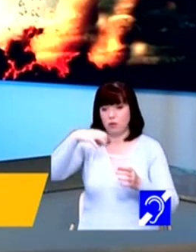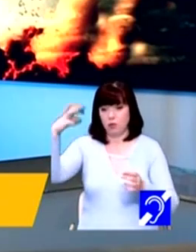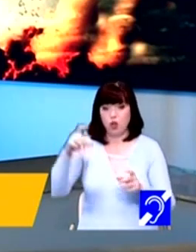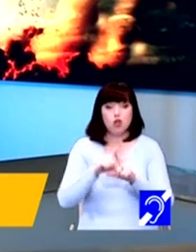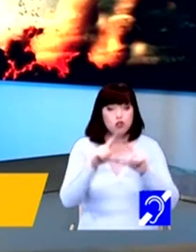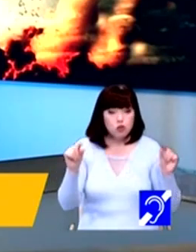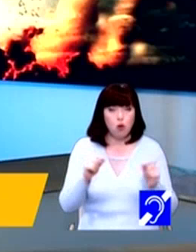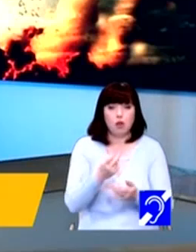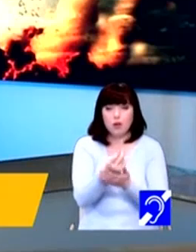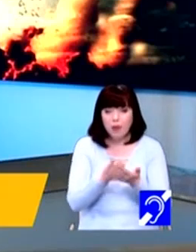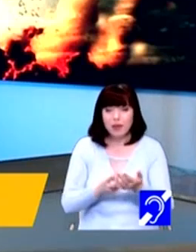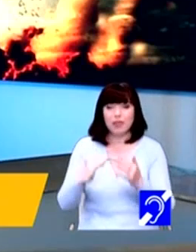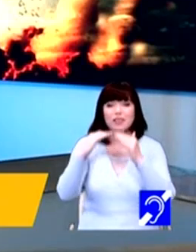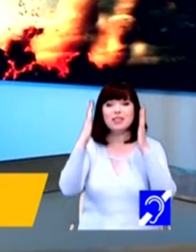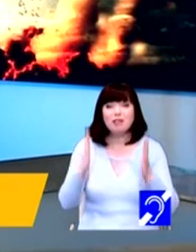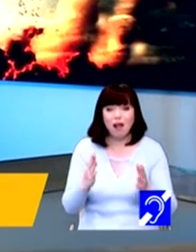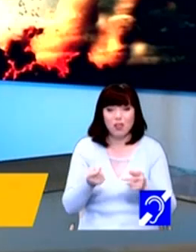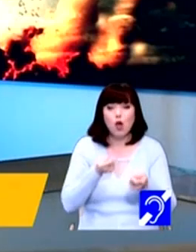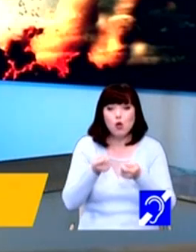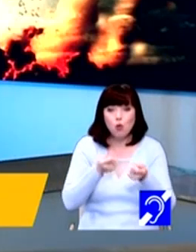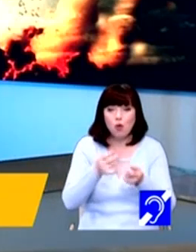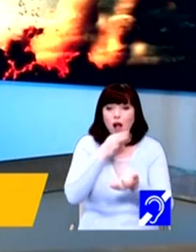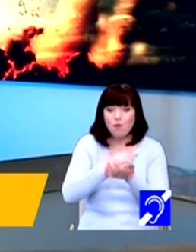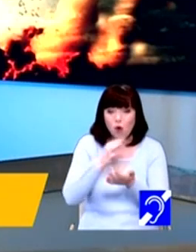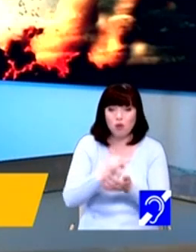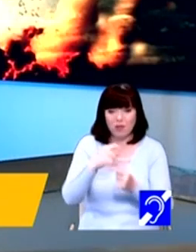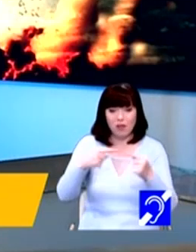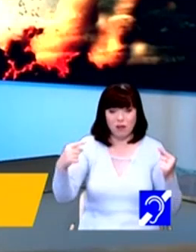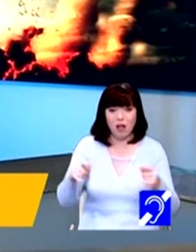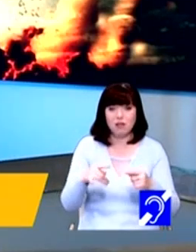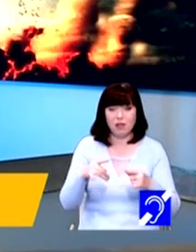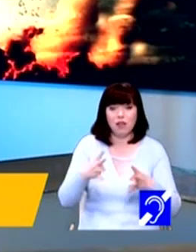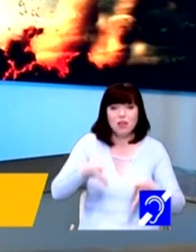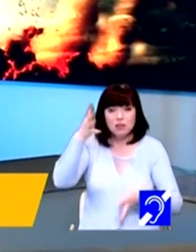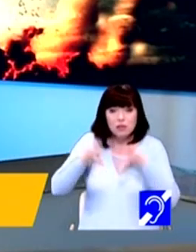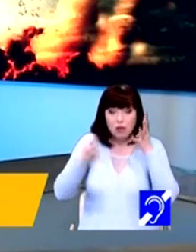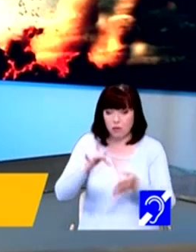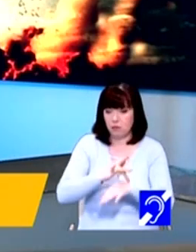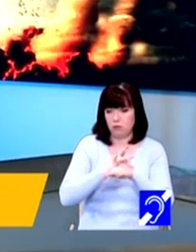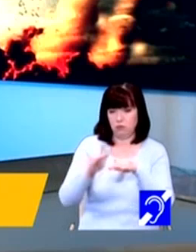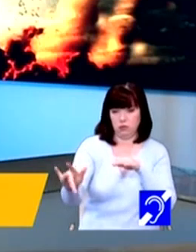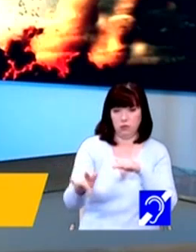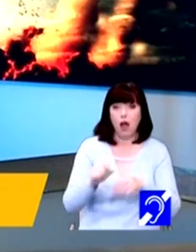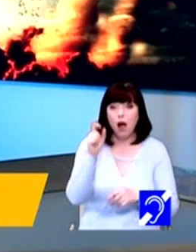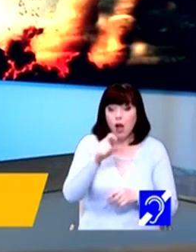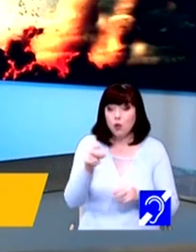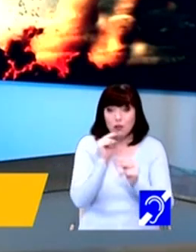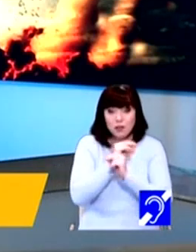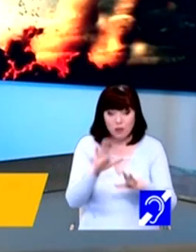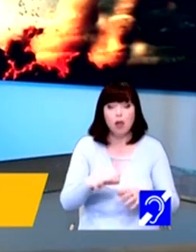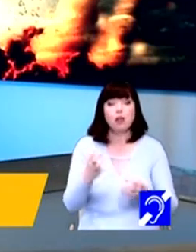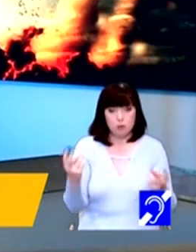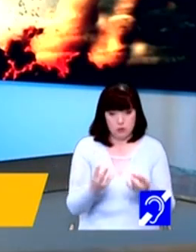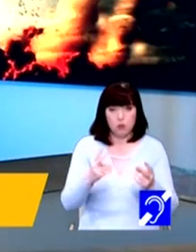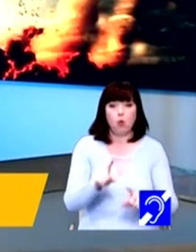Școli, spitale, clădiri administrative și alte obiecte de infrastructură sunt făcute una cu pământul, iar oamenii nevinovați continuă să